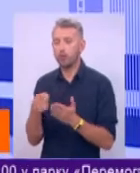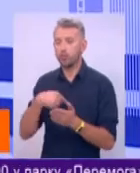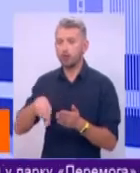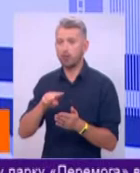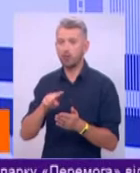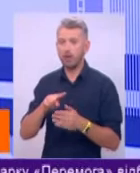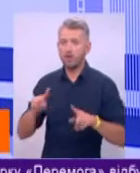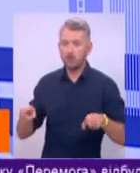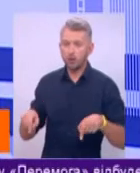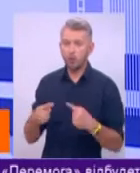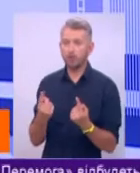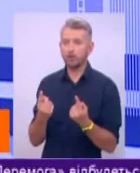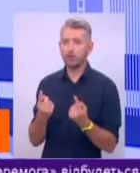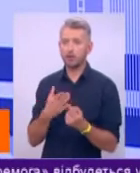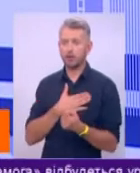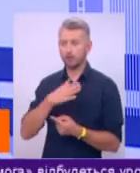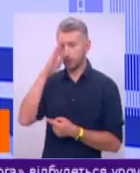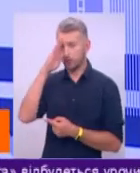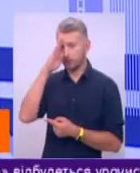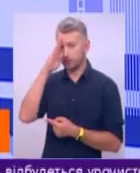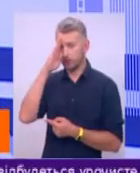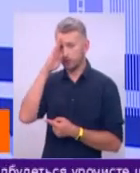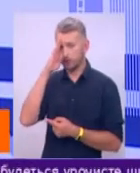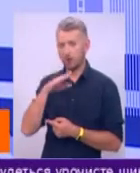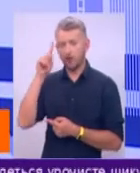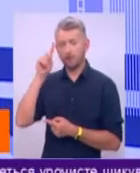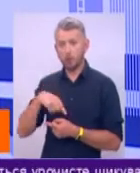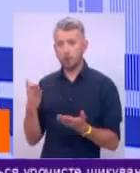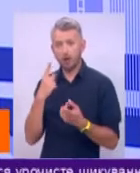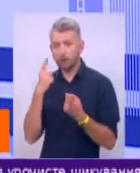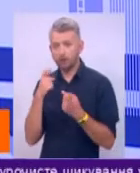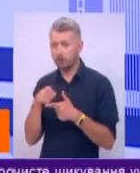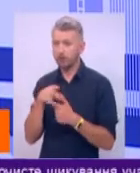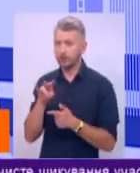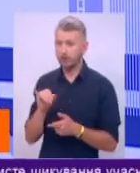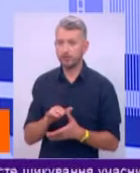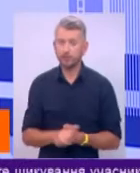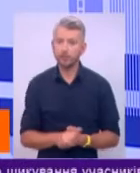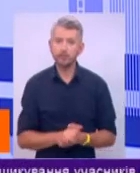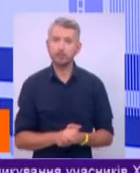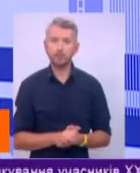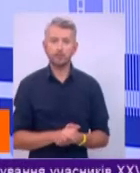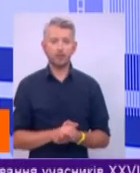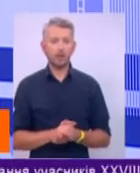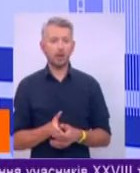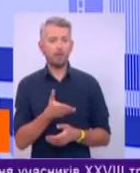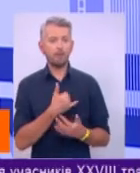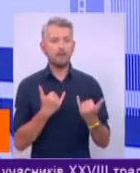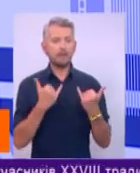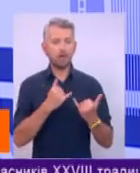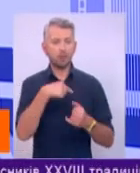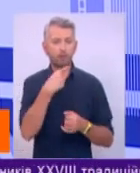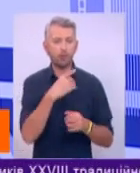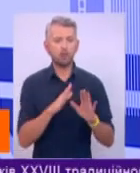допомагають відновлювати, скажімо так, наших хлопців? Відома якась інформація, пані Наталі? Ми зараз